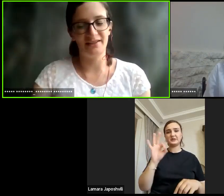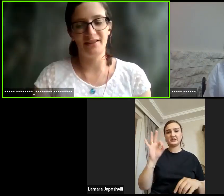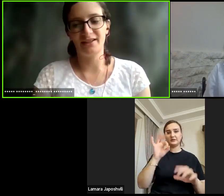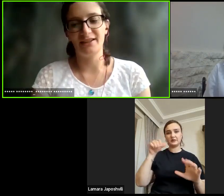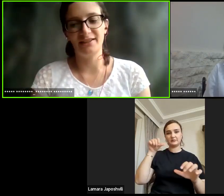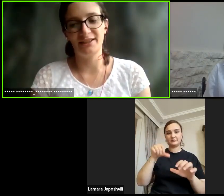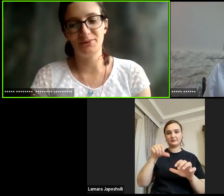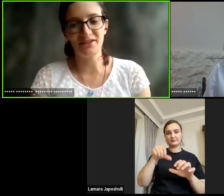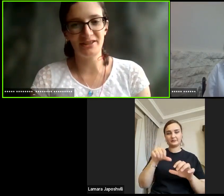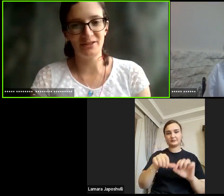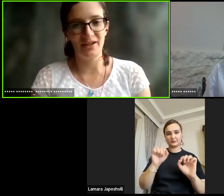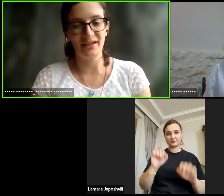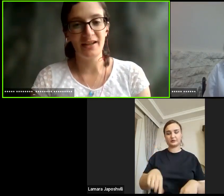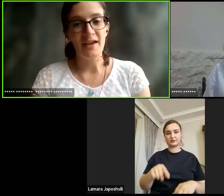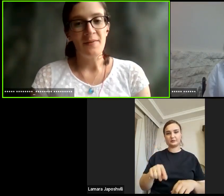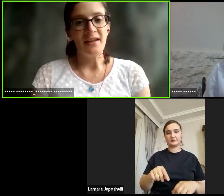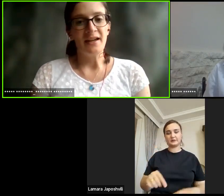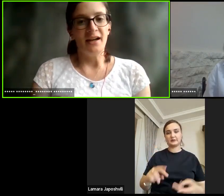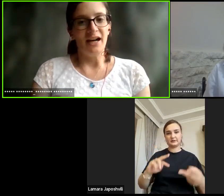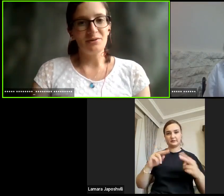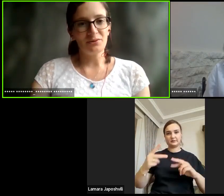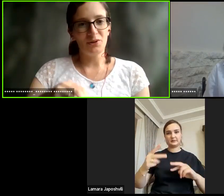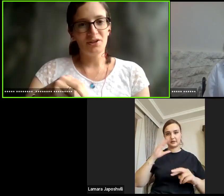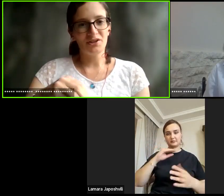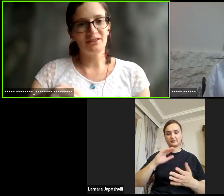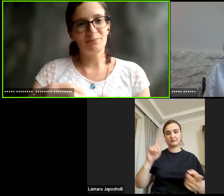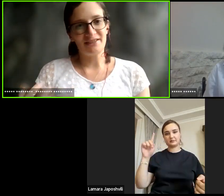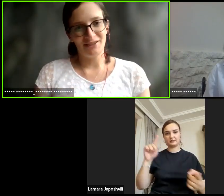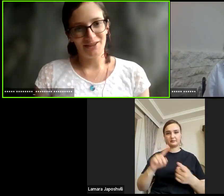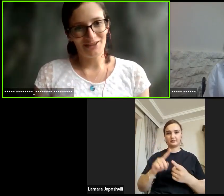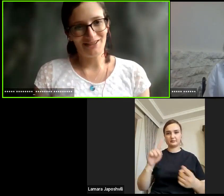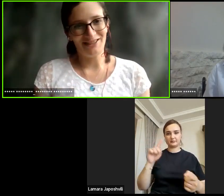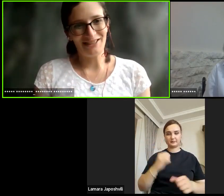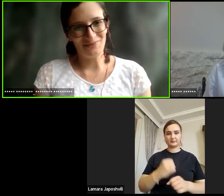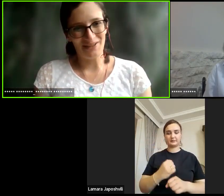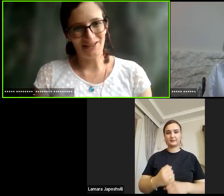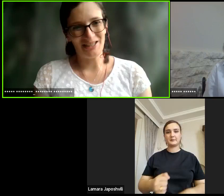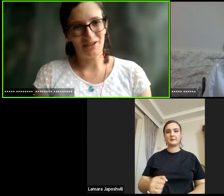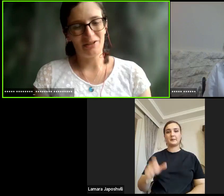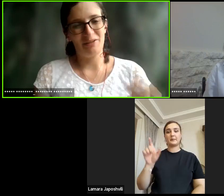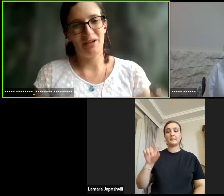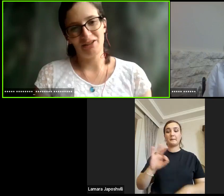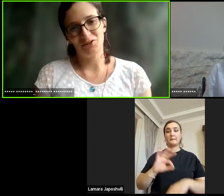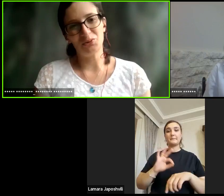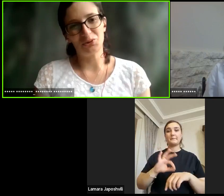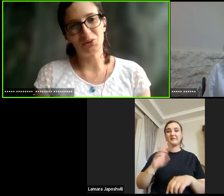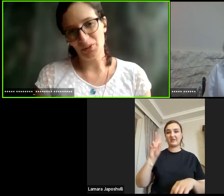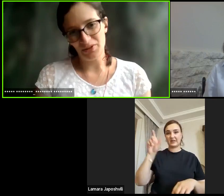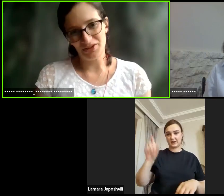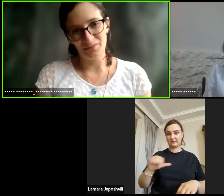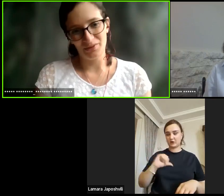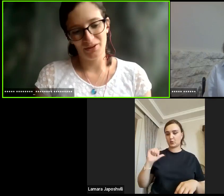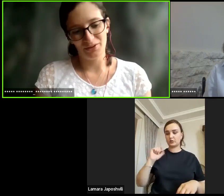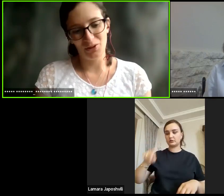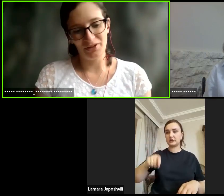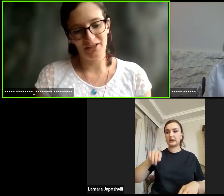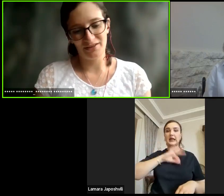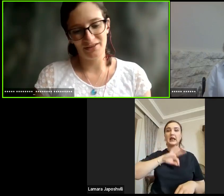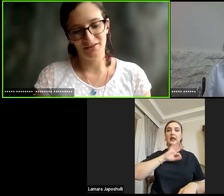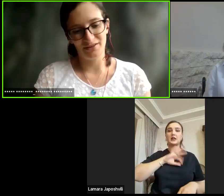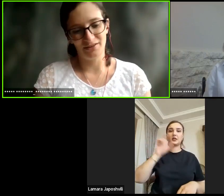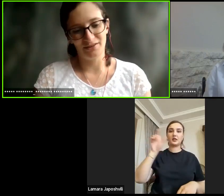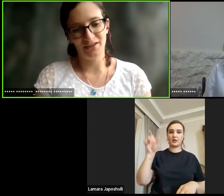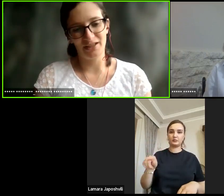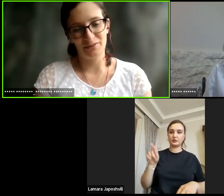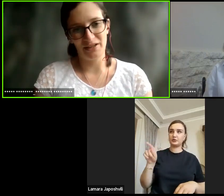შეიძლება გადანაცვლდეს სიმაღლე. ამ შემთხვევაში პაციენტის სიმაღლისთან მიხედვით, ან მაგალითად თუ